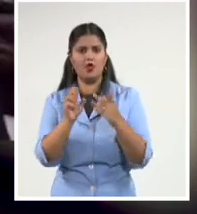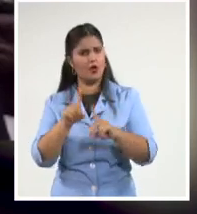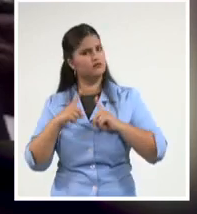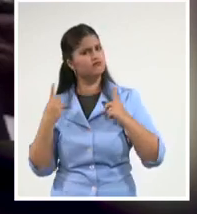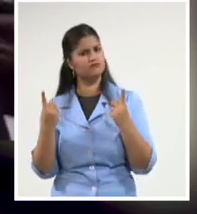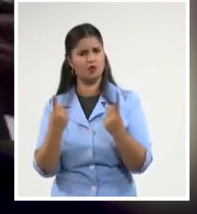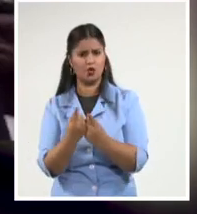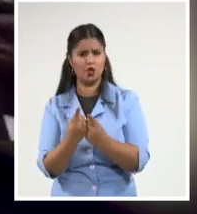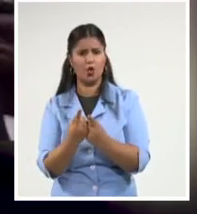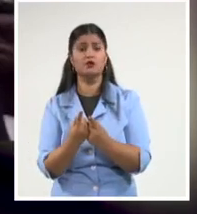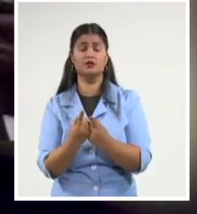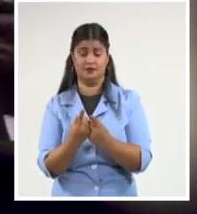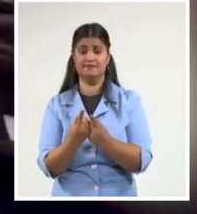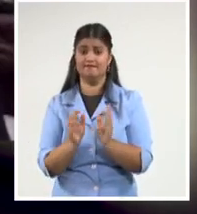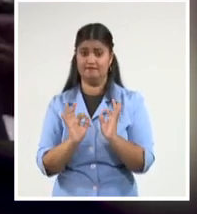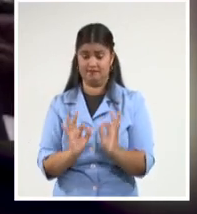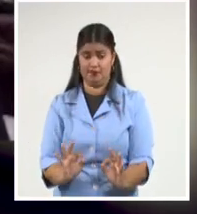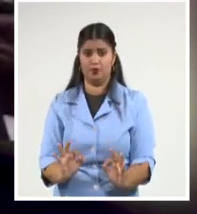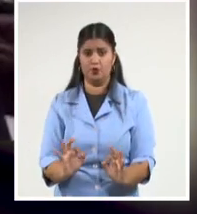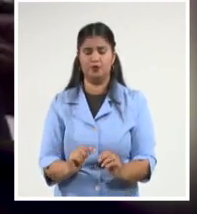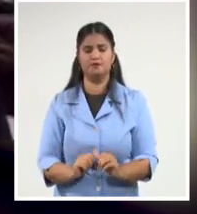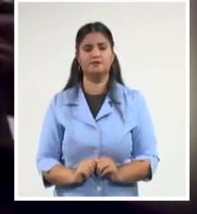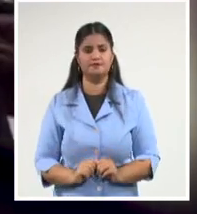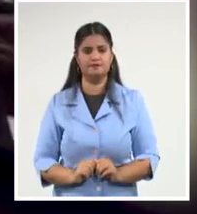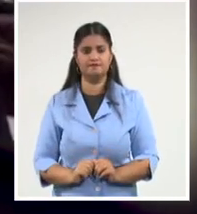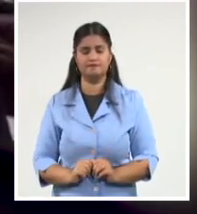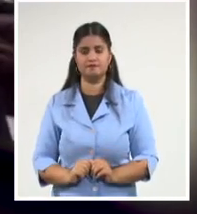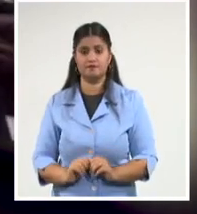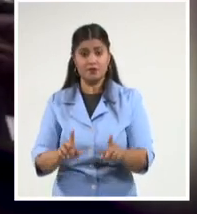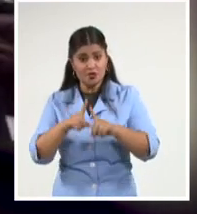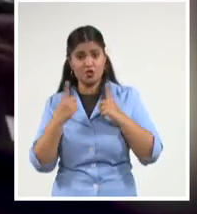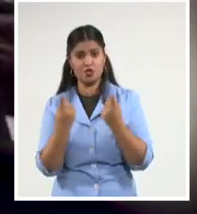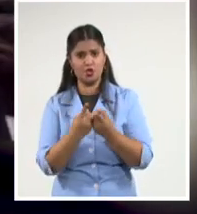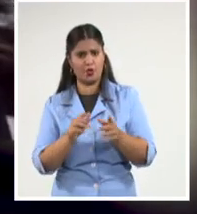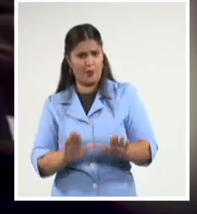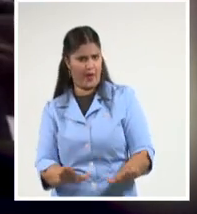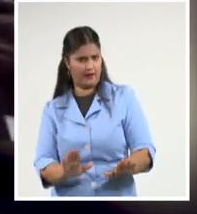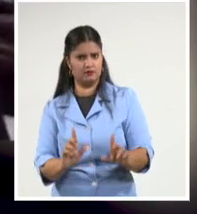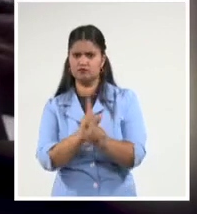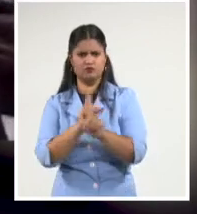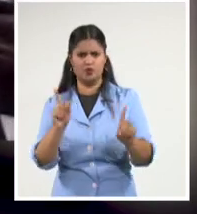παρελθόν, έτσι και αύριο, θα τους σταματήσουμε. Η